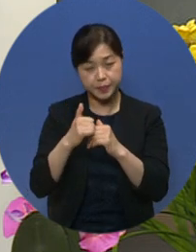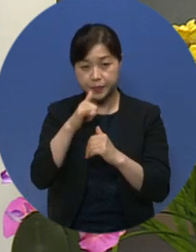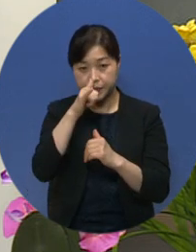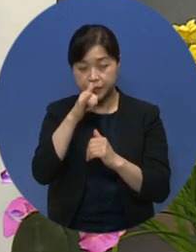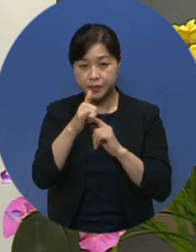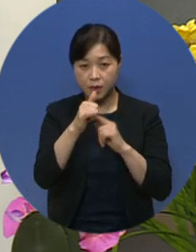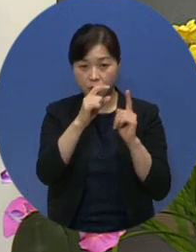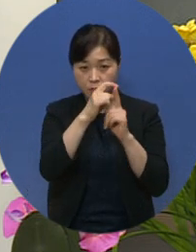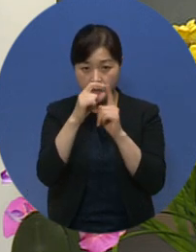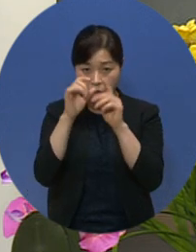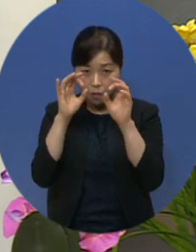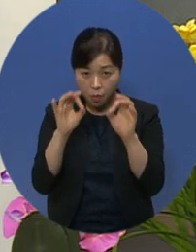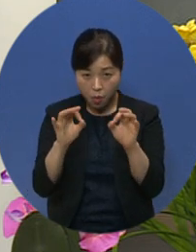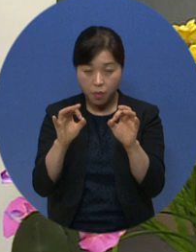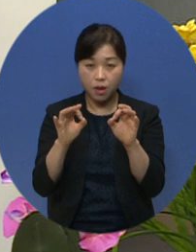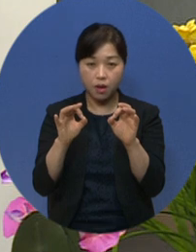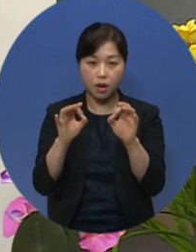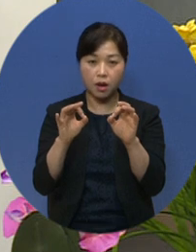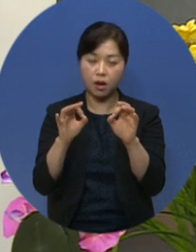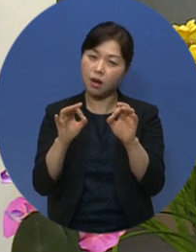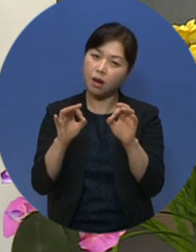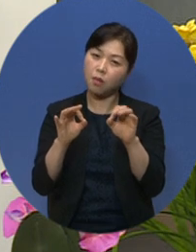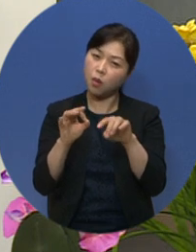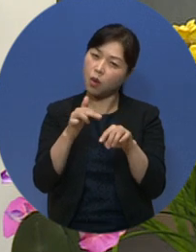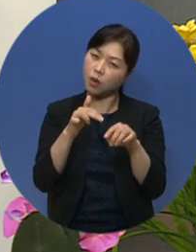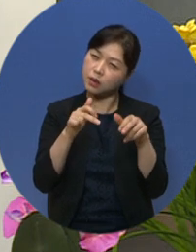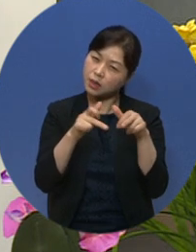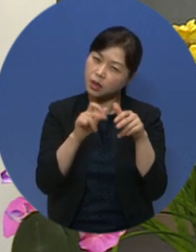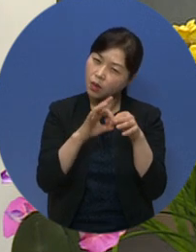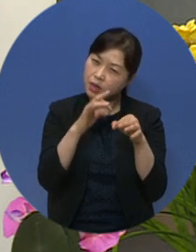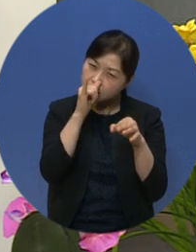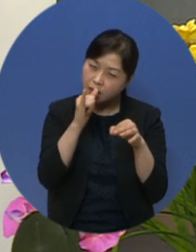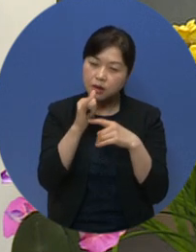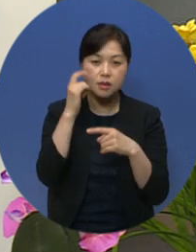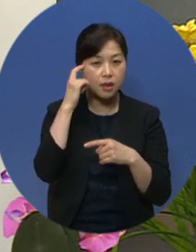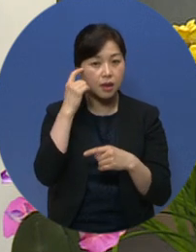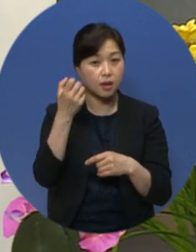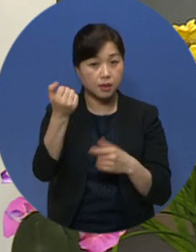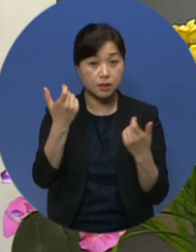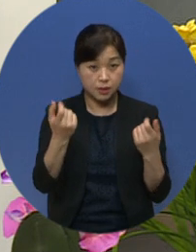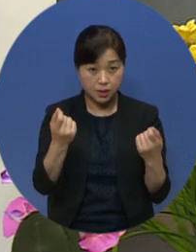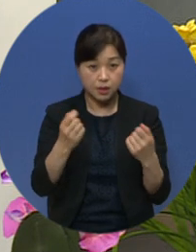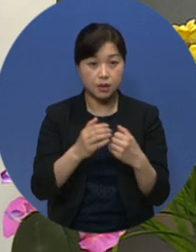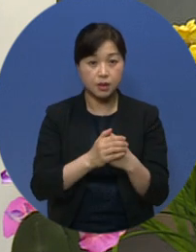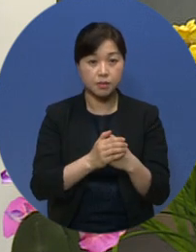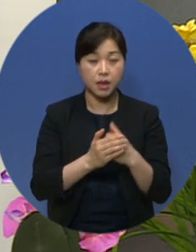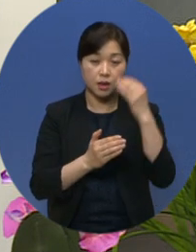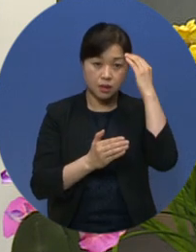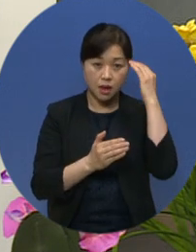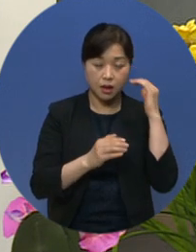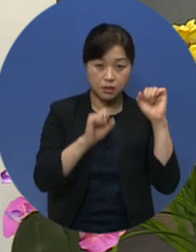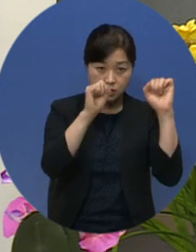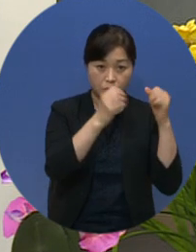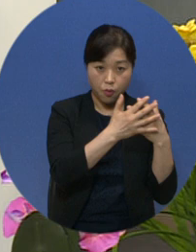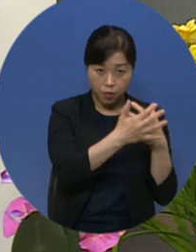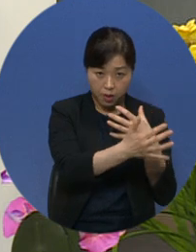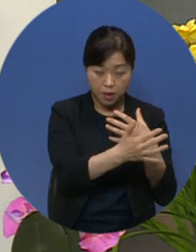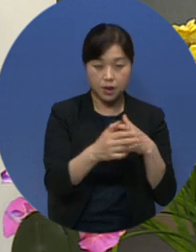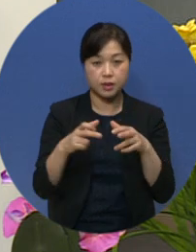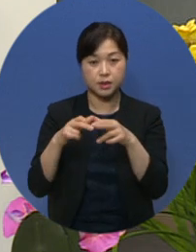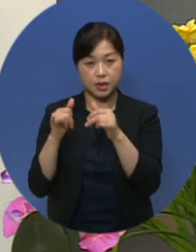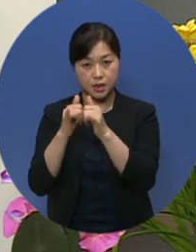이미 에 어떤 형태는 알고 계시겠지만 은 대한체육회와 에